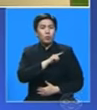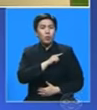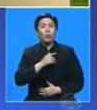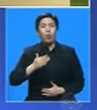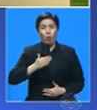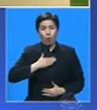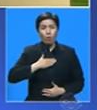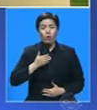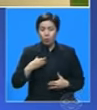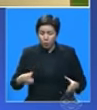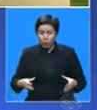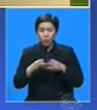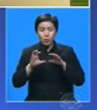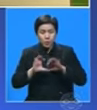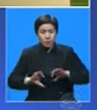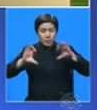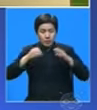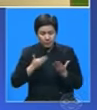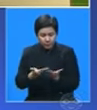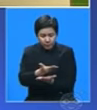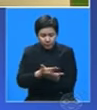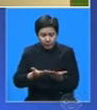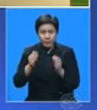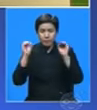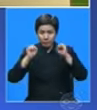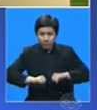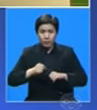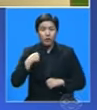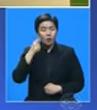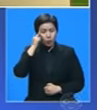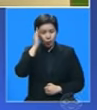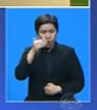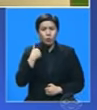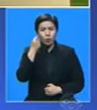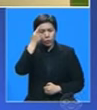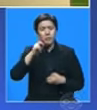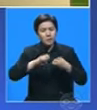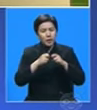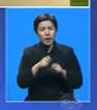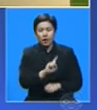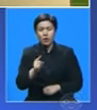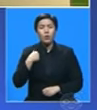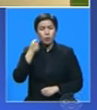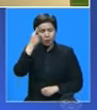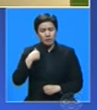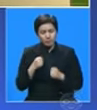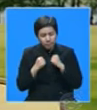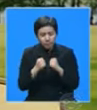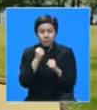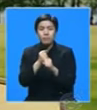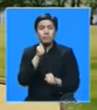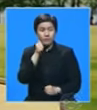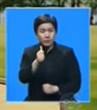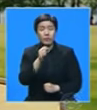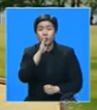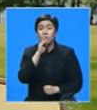ของคณะรัฐบาลที่จะพิจารณากันอีกครั้งนึงนะครับเราเข้าใจดีถึงปัญหาในเรื่องนี้เราก็พยายามจะทำให้ดีที่สุดนะครับถ้า